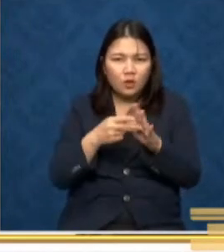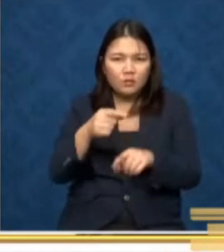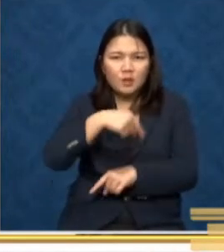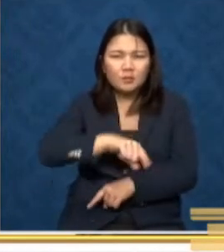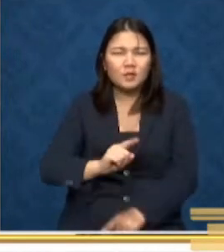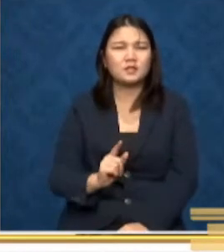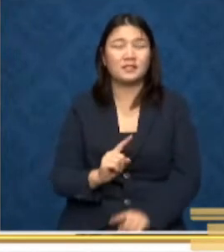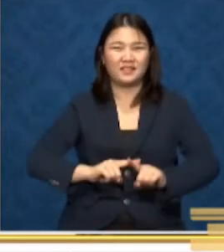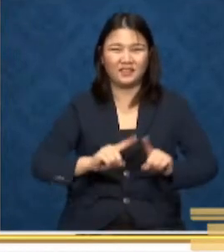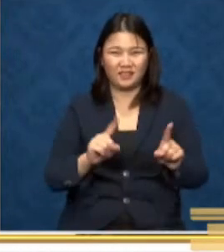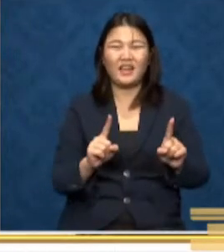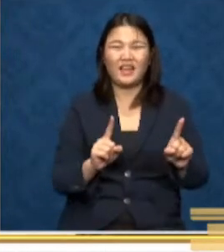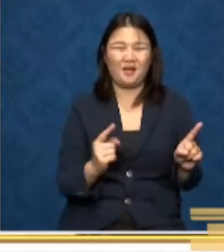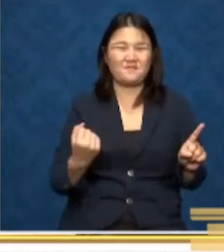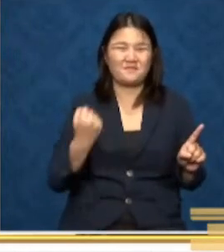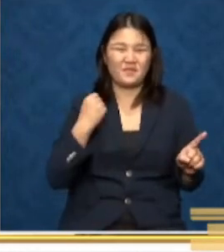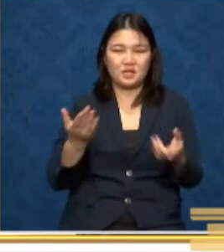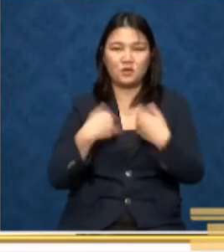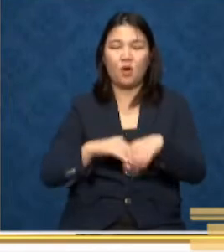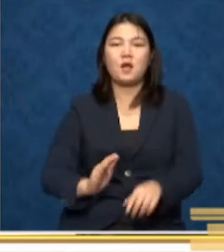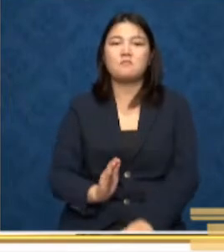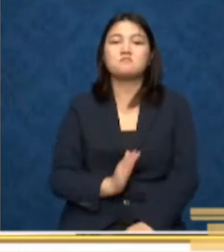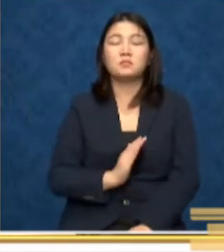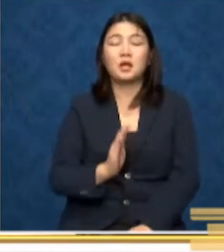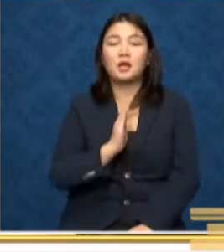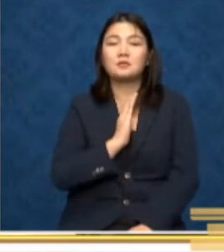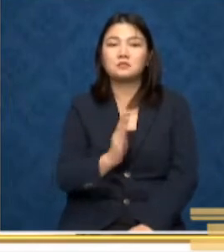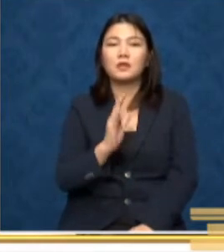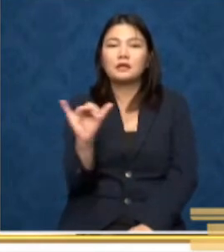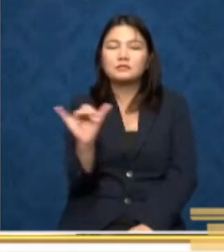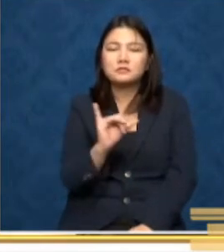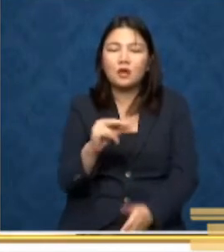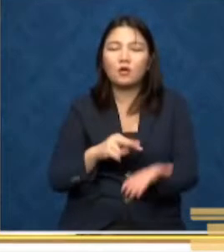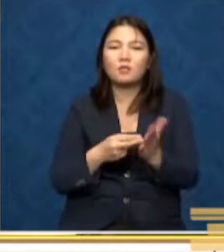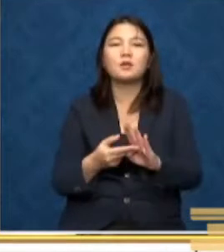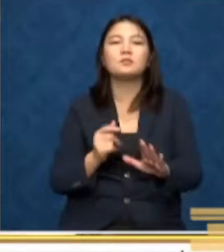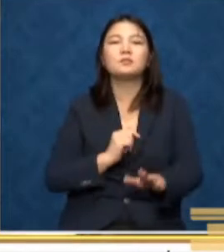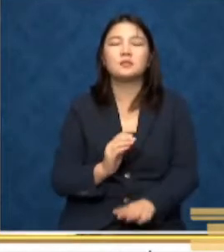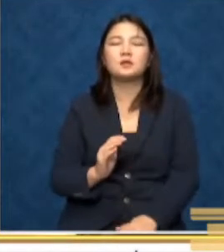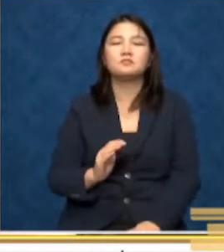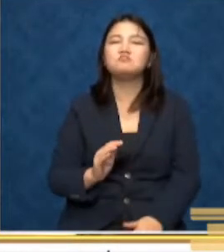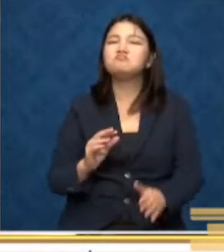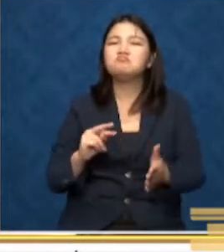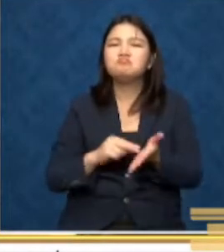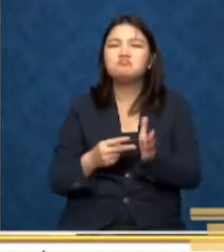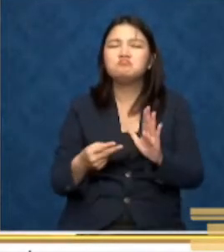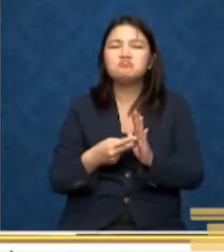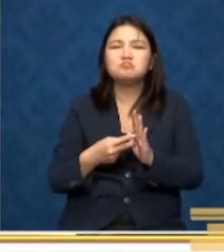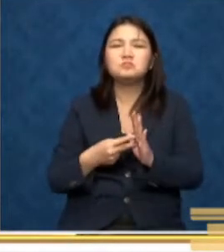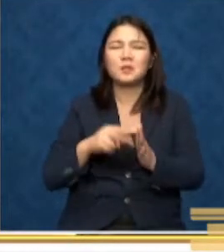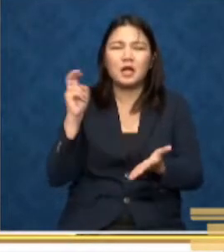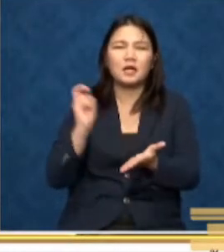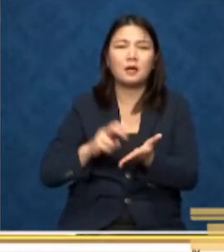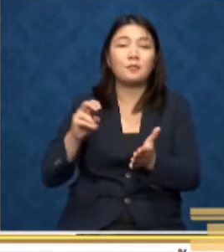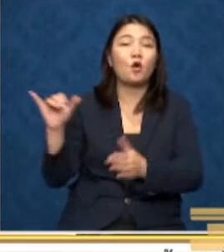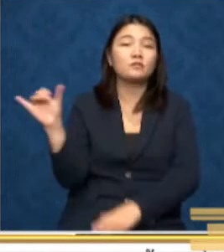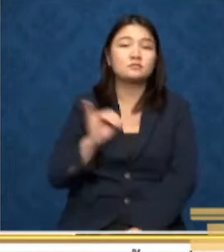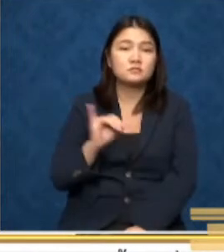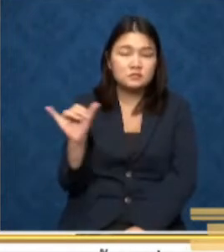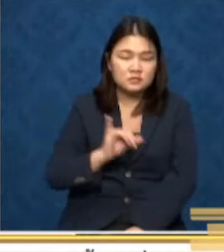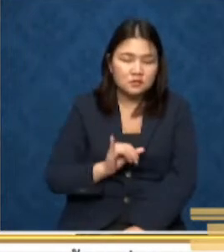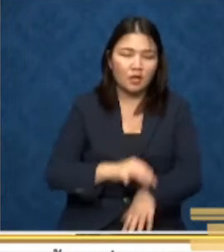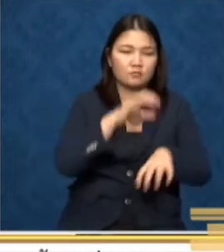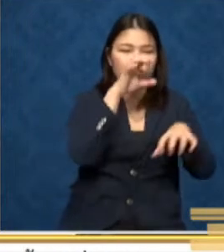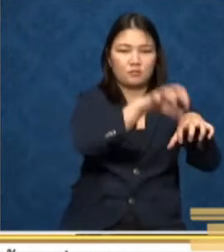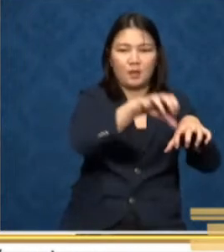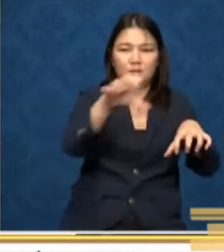มีอย่างน้อย21แห่งที่ถูกใช้งานโดย11แห่งเคยควบคุมผู้ต้องขัง ังหรือพยานของญาติผู้ถูกคุมขังนะ